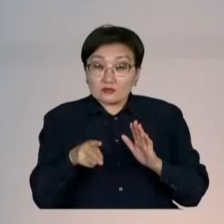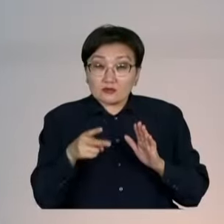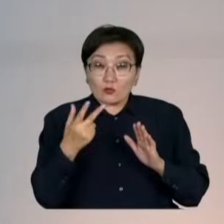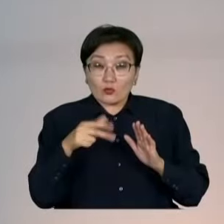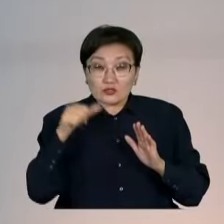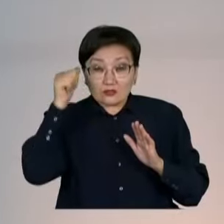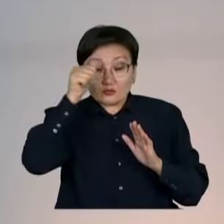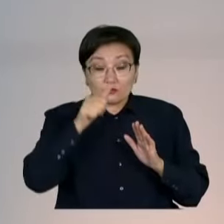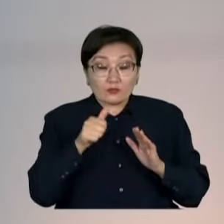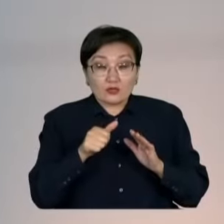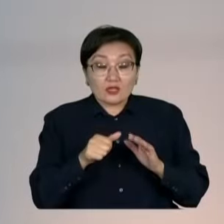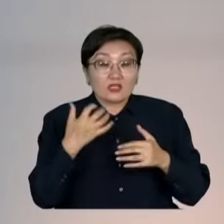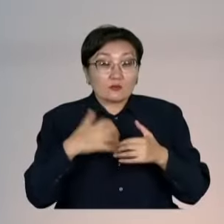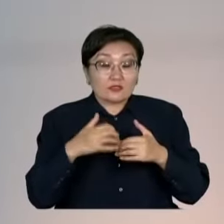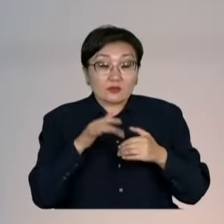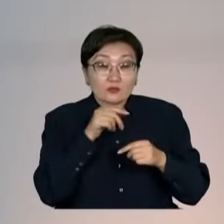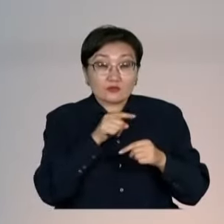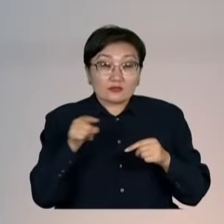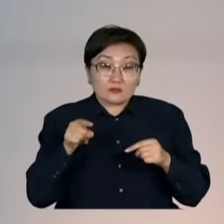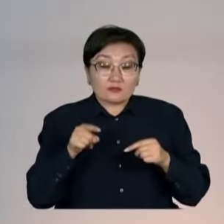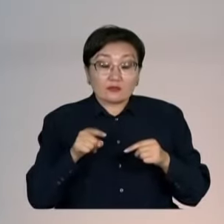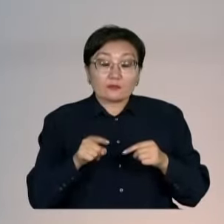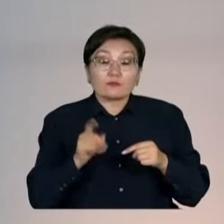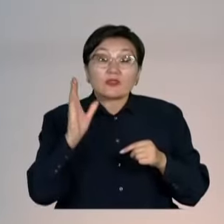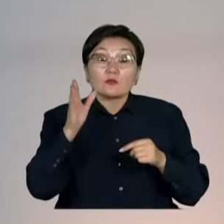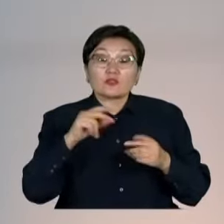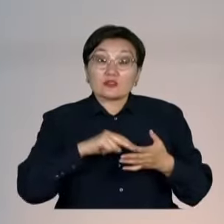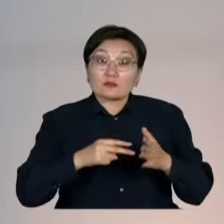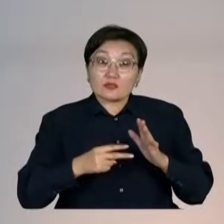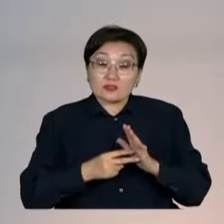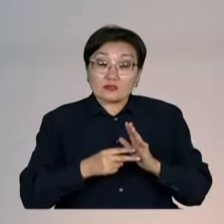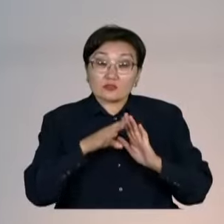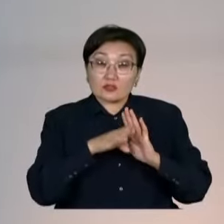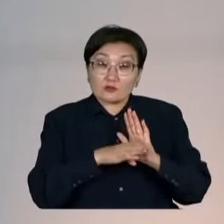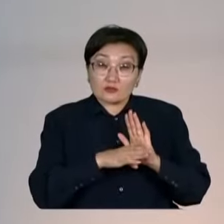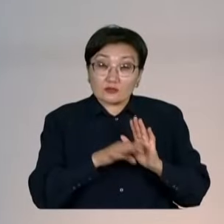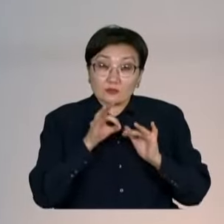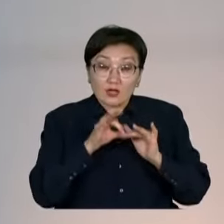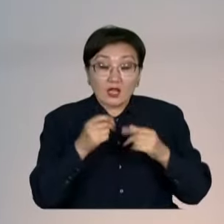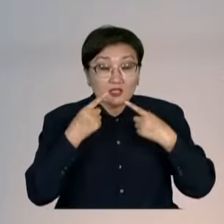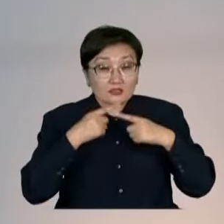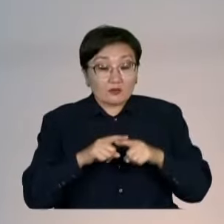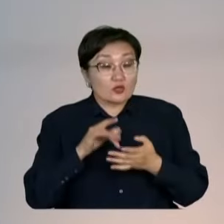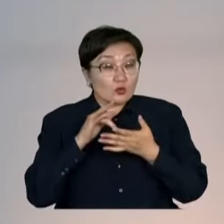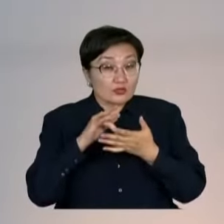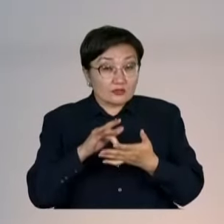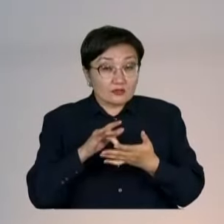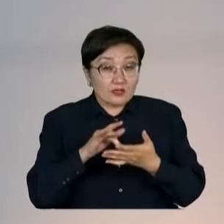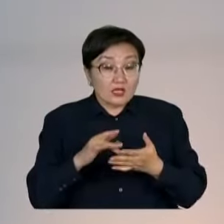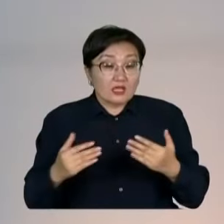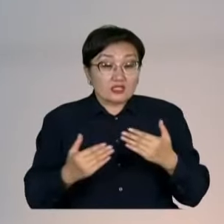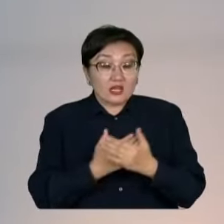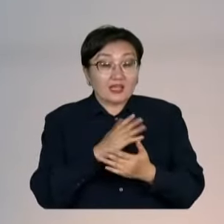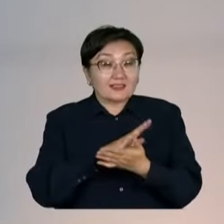2030 жылға дейінгі орта мерзімді перспективалар бағдарламасы жүріп жатыр. Ол IT, туризм, жаңа